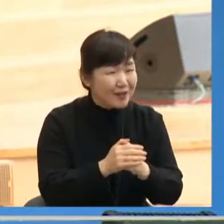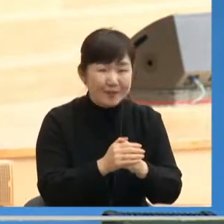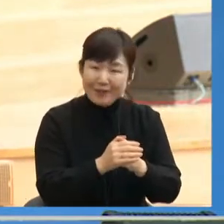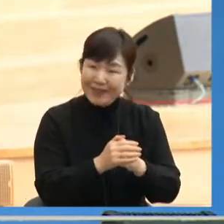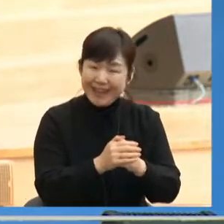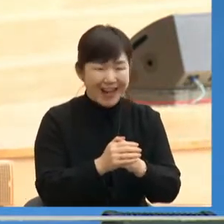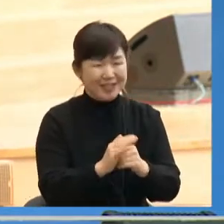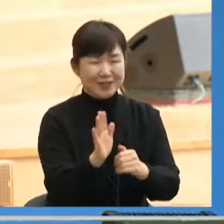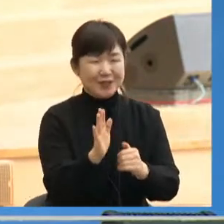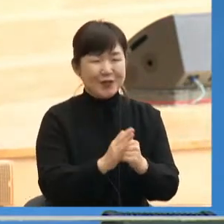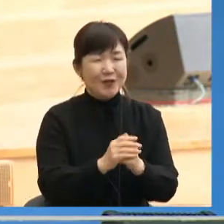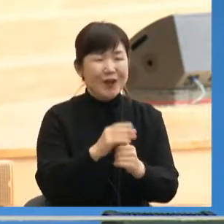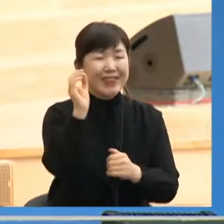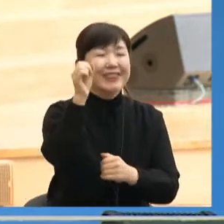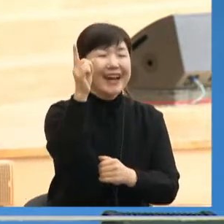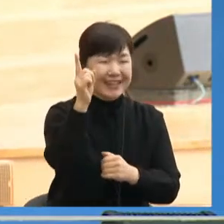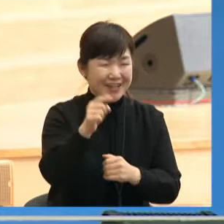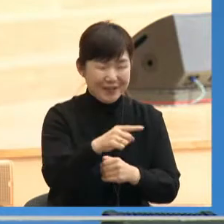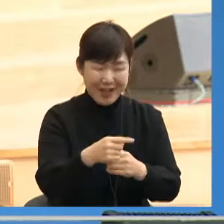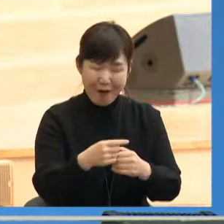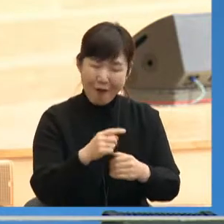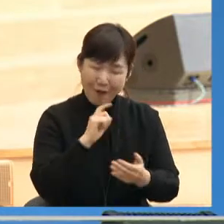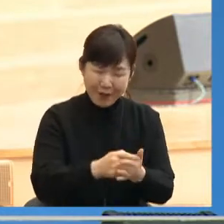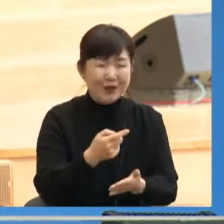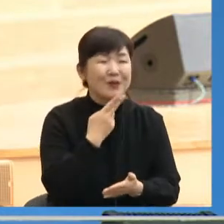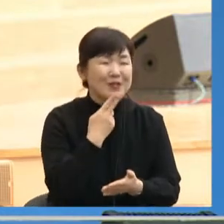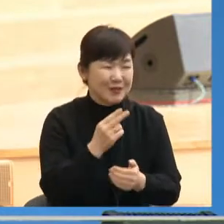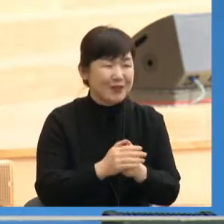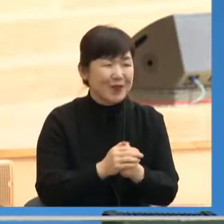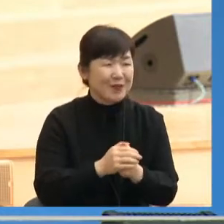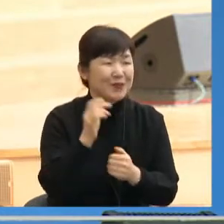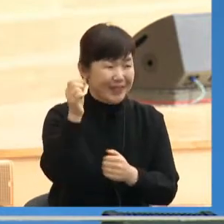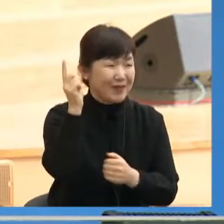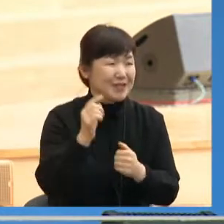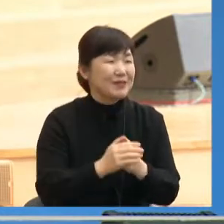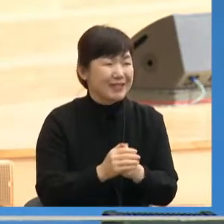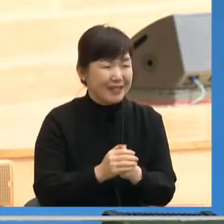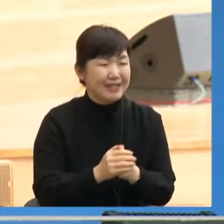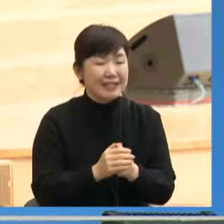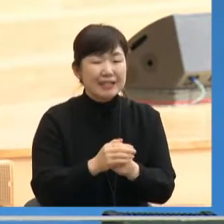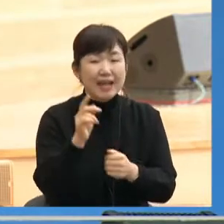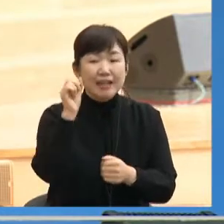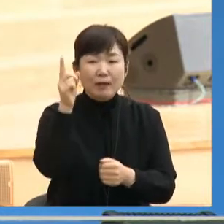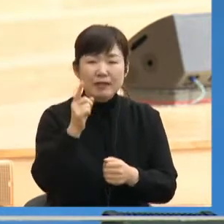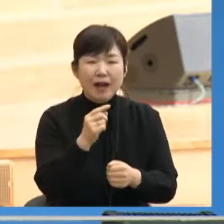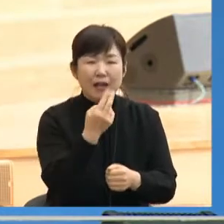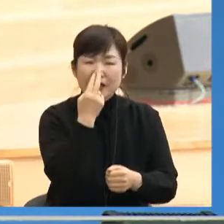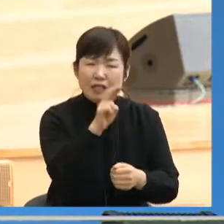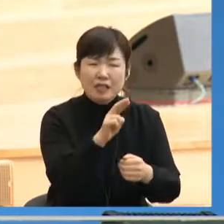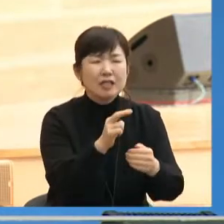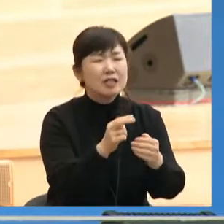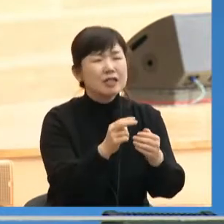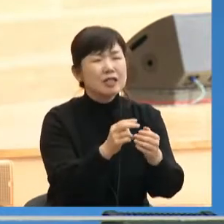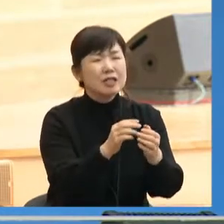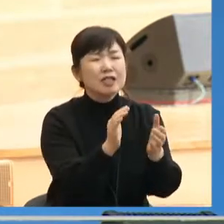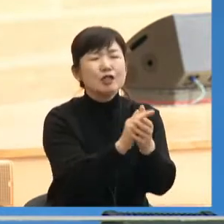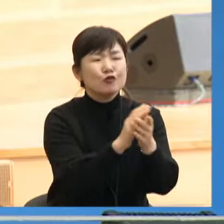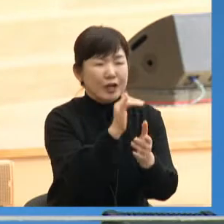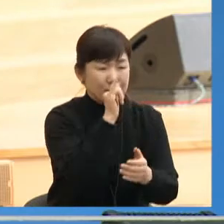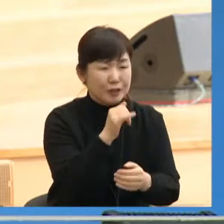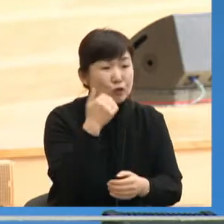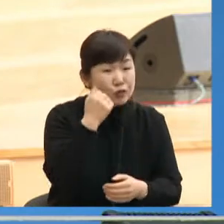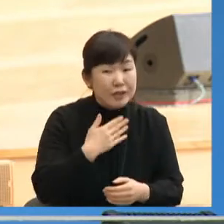다니엘이죠. 다윗이죠. 속지 않으시는군요. 다윗 이야기에 때려야 뗄 수 없는 친구가 한 명 등장하는데, 여러분 속으로 한번 대답해 보세요.